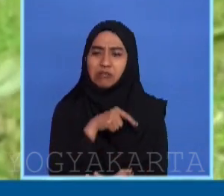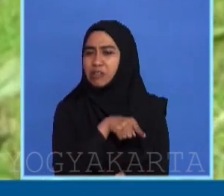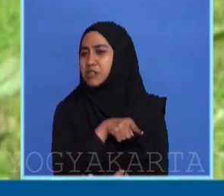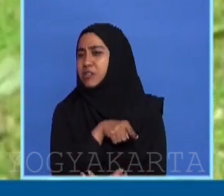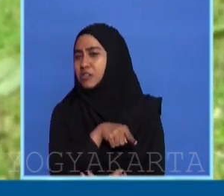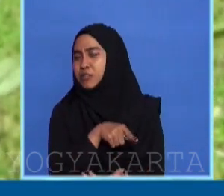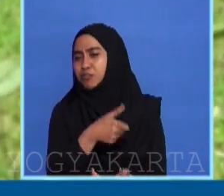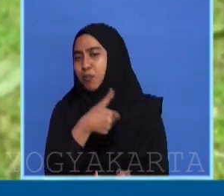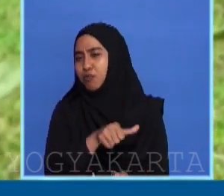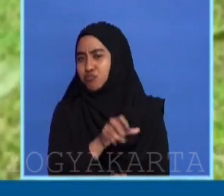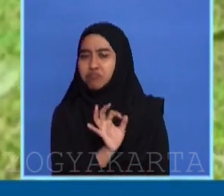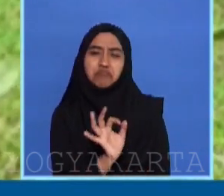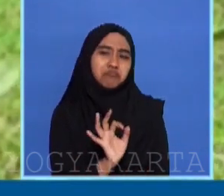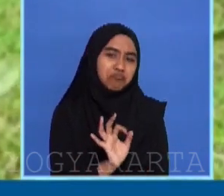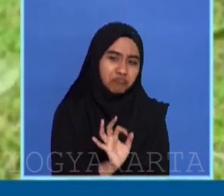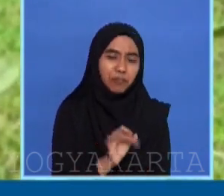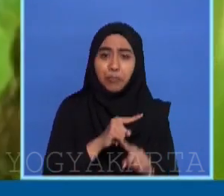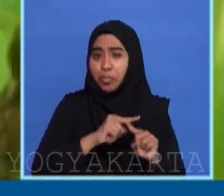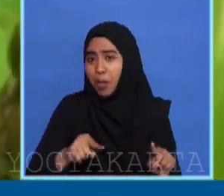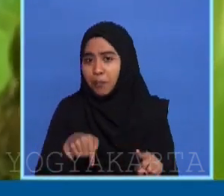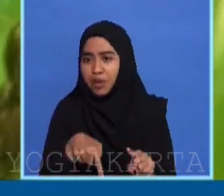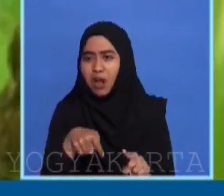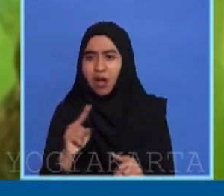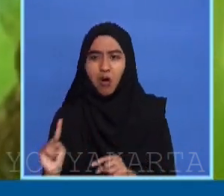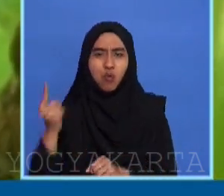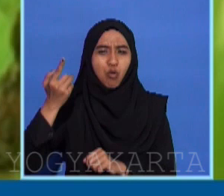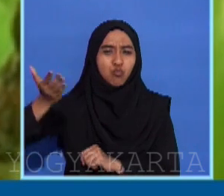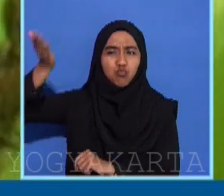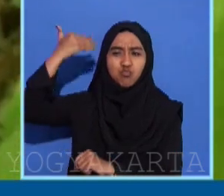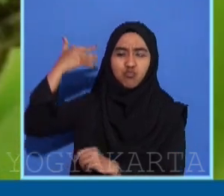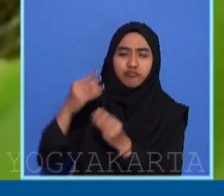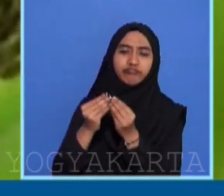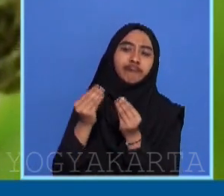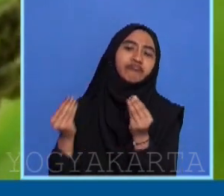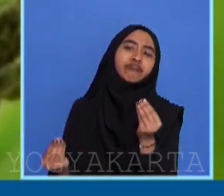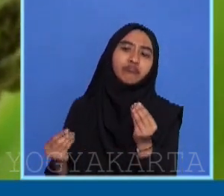intonyaning tetanen sampun Wiwit zaman kawuri para leluhur ukiran